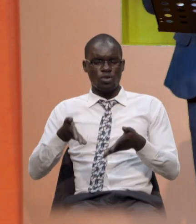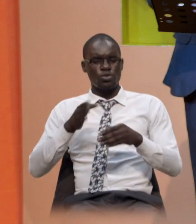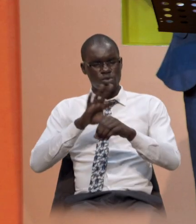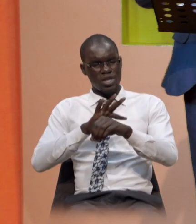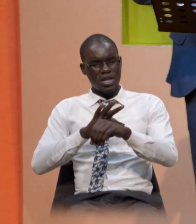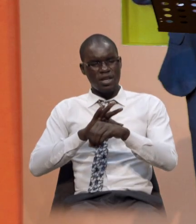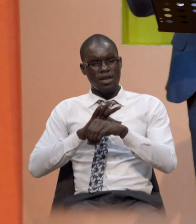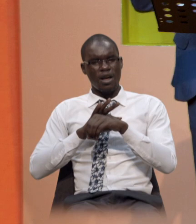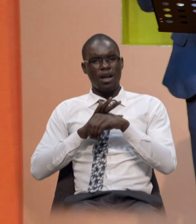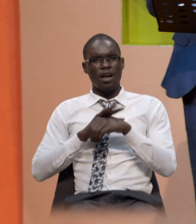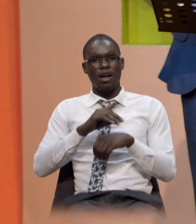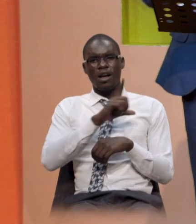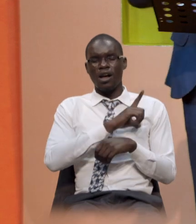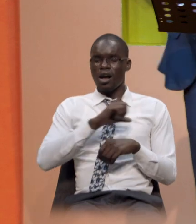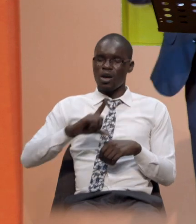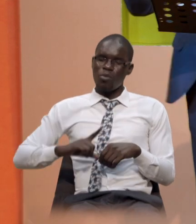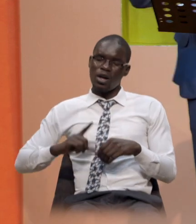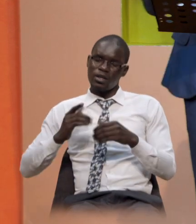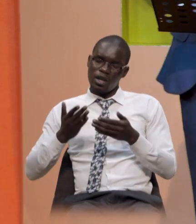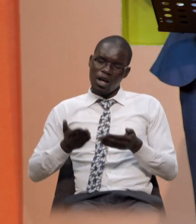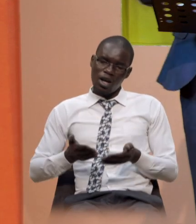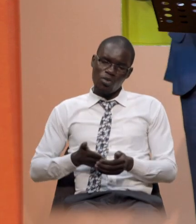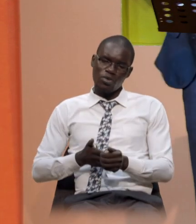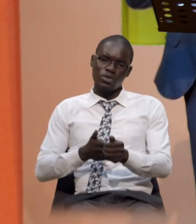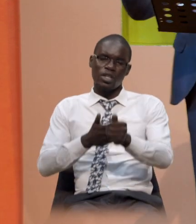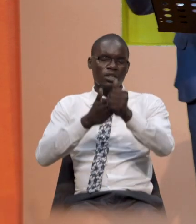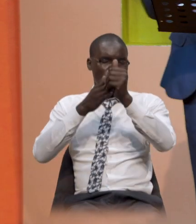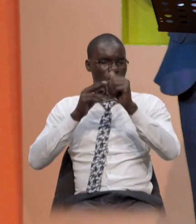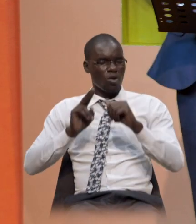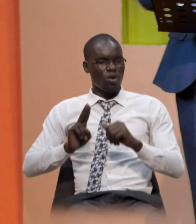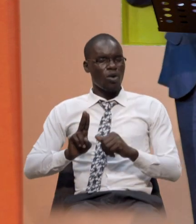kuliko dunia. Bwana